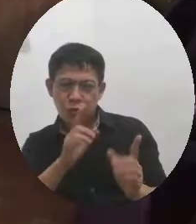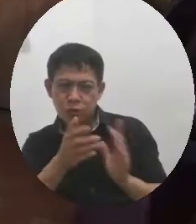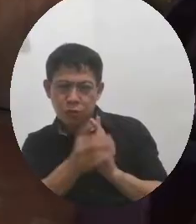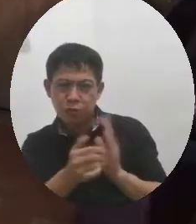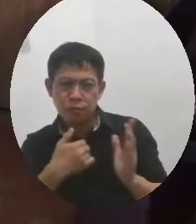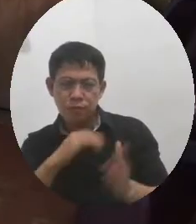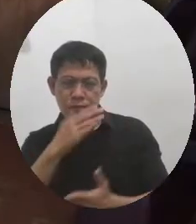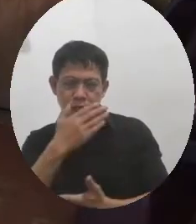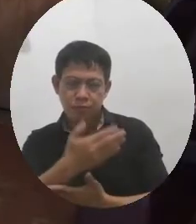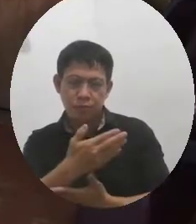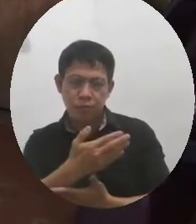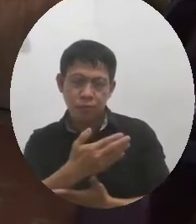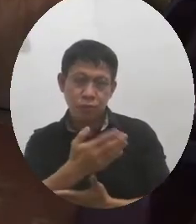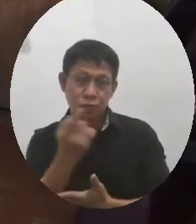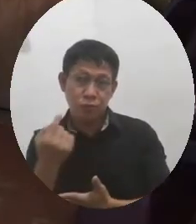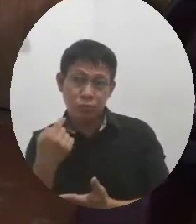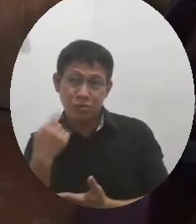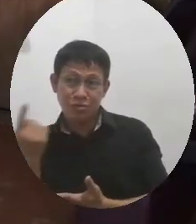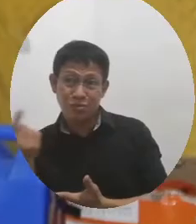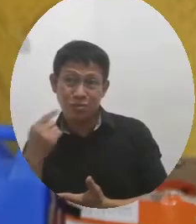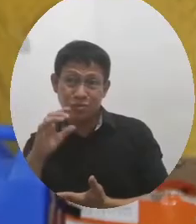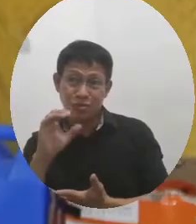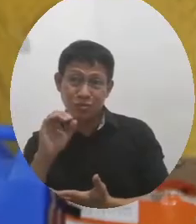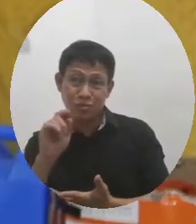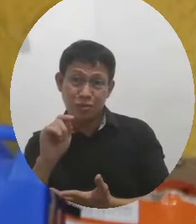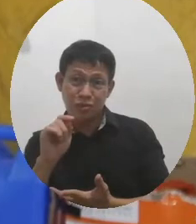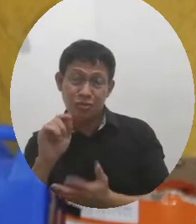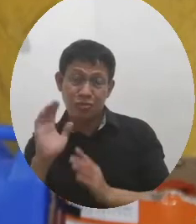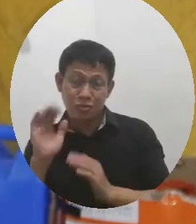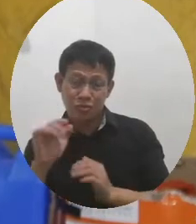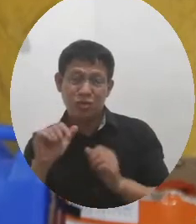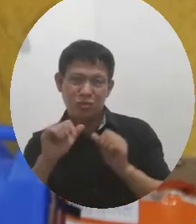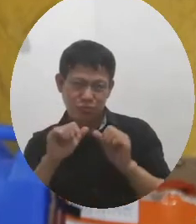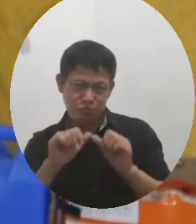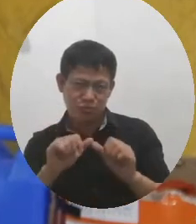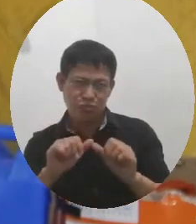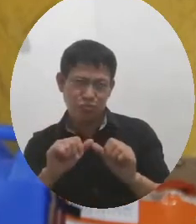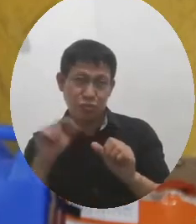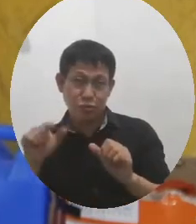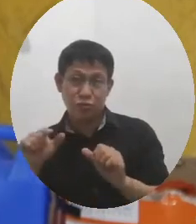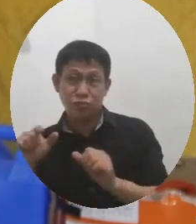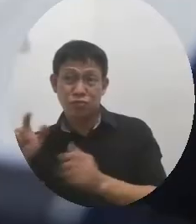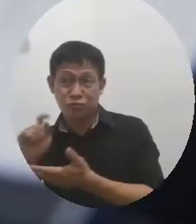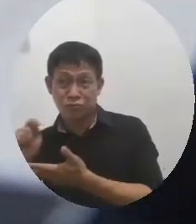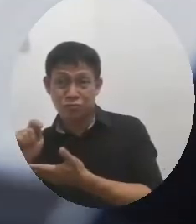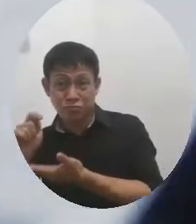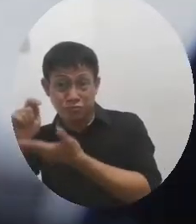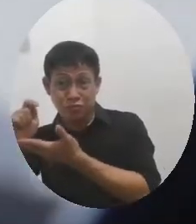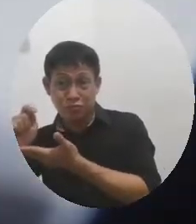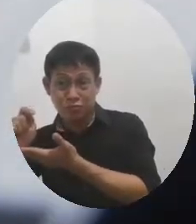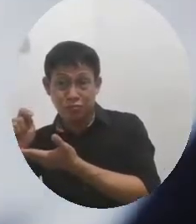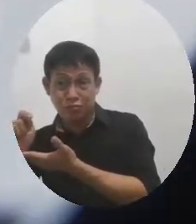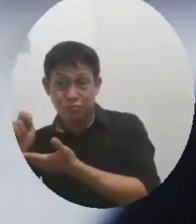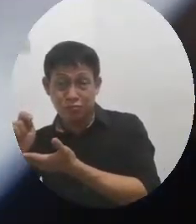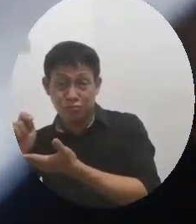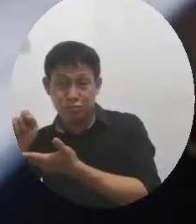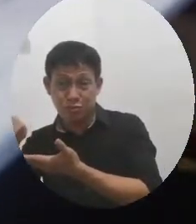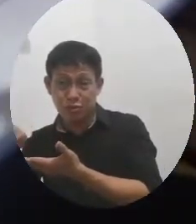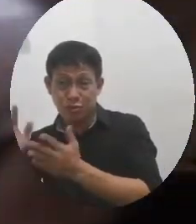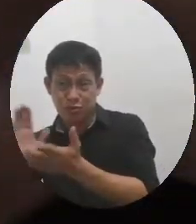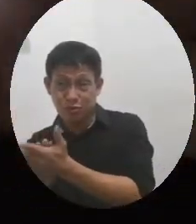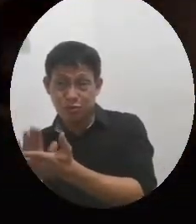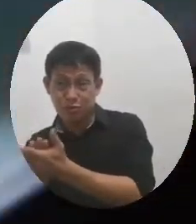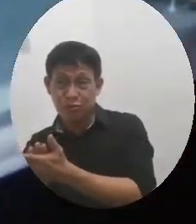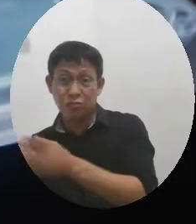Ang sabi po kasi sa occupational therapy, so kailangan ipagpatuloy sa bahay. Pag sa bahay na po, tinuturuan po namin siya